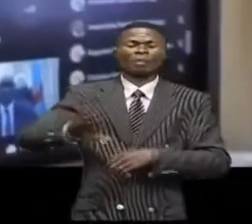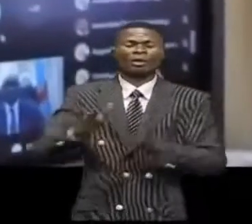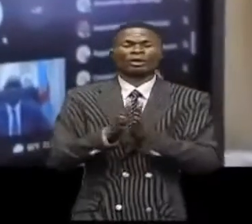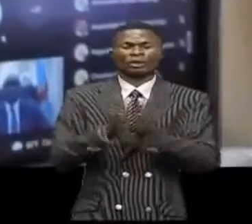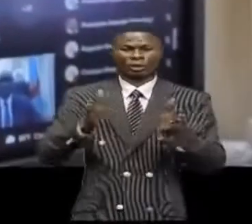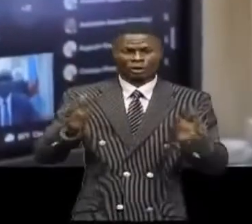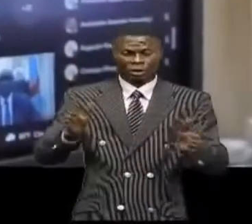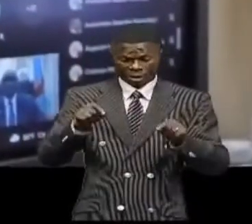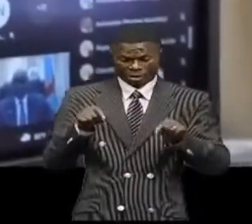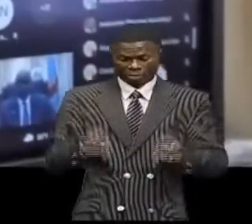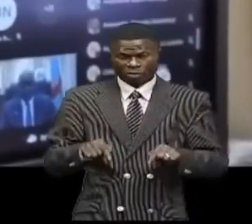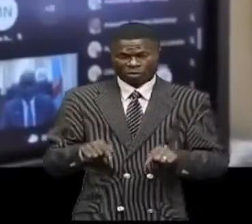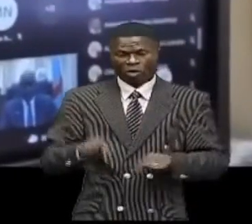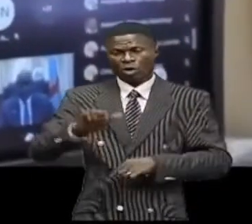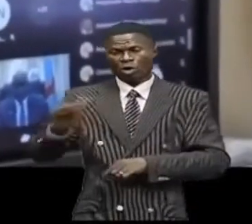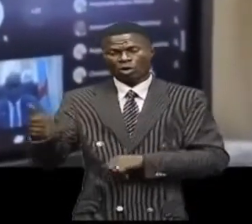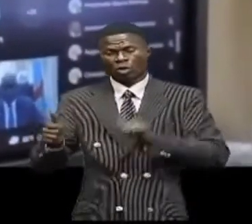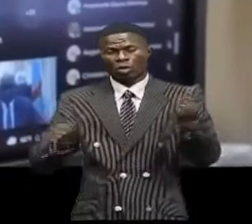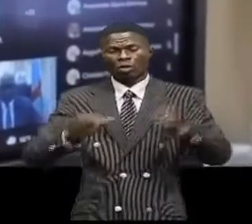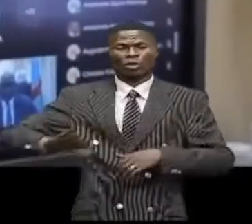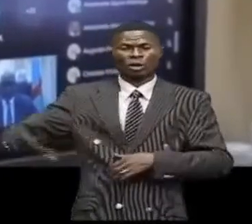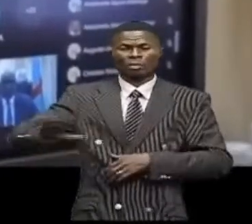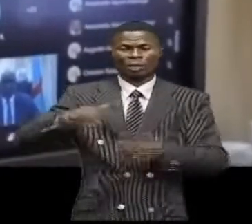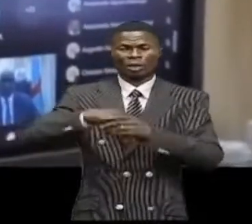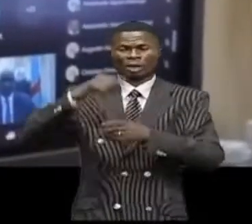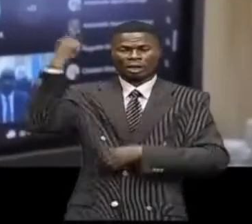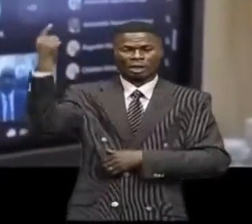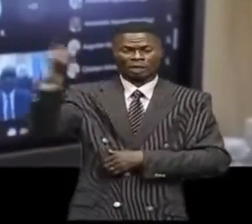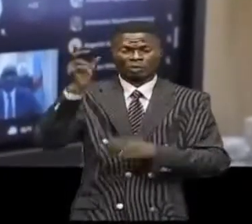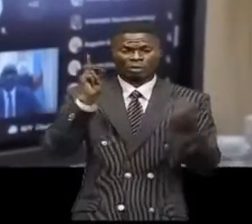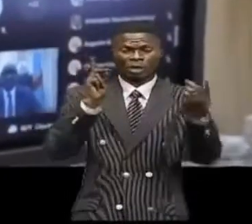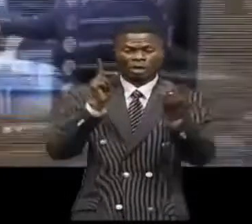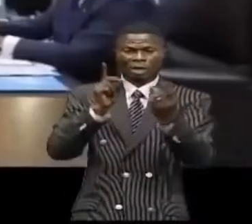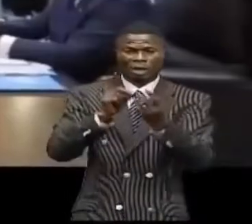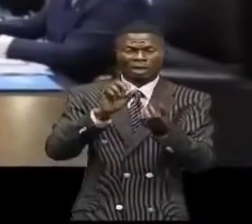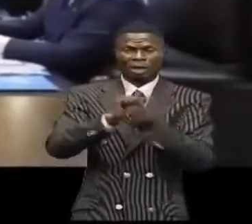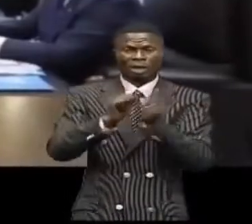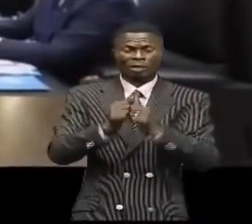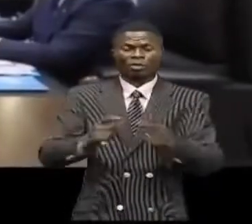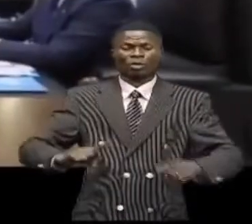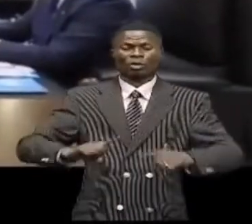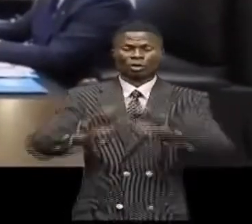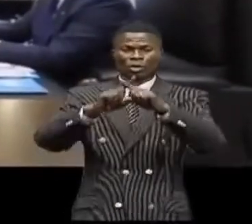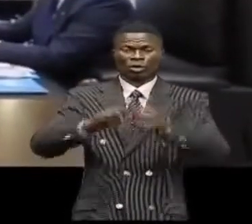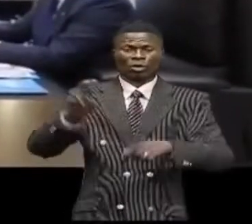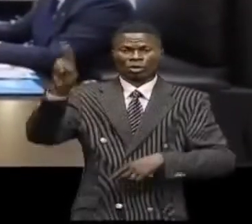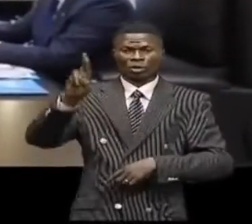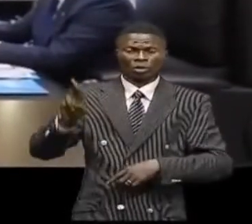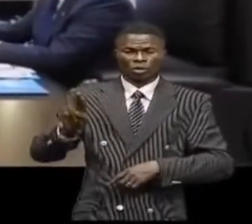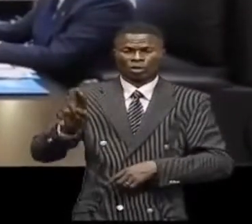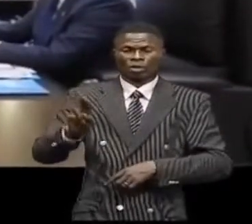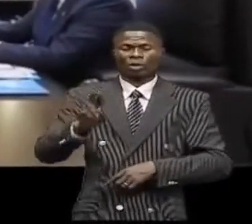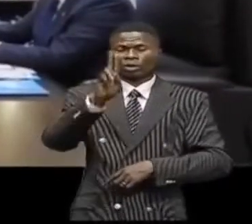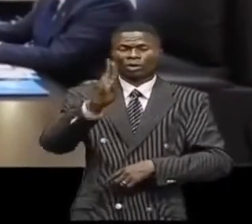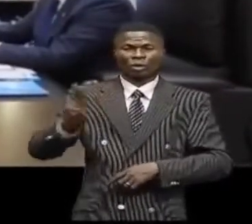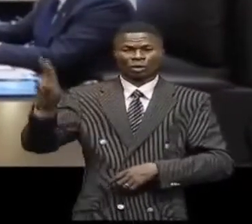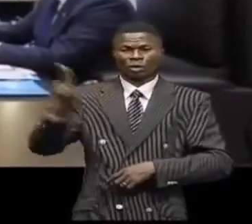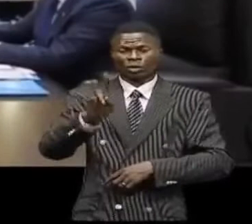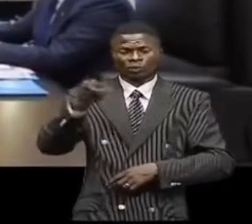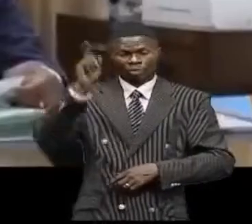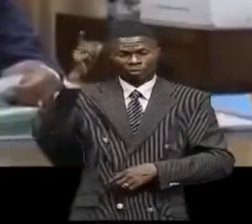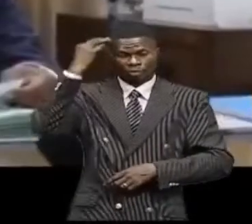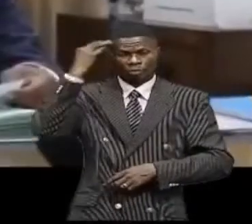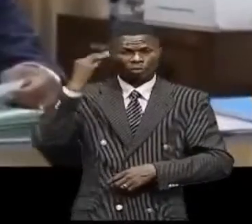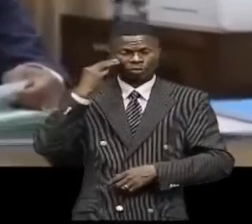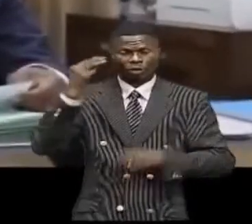À l'instar des autres pays du monde, confrontés aux conséquences du conflit russo-ukrainien, le Premier ministre chef